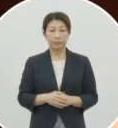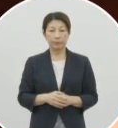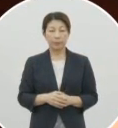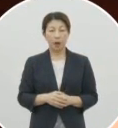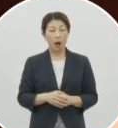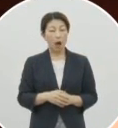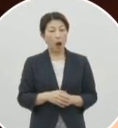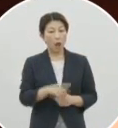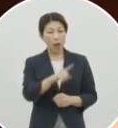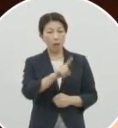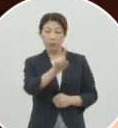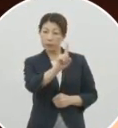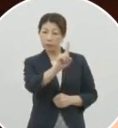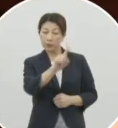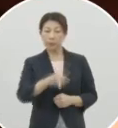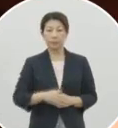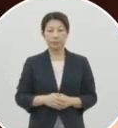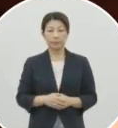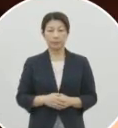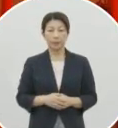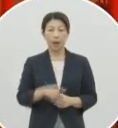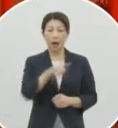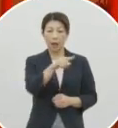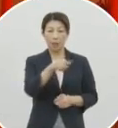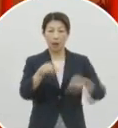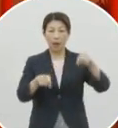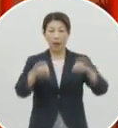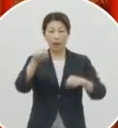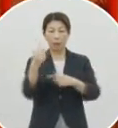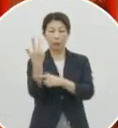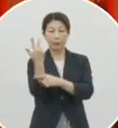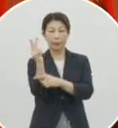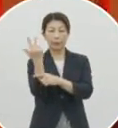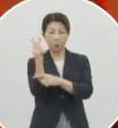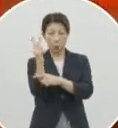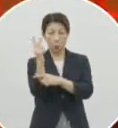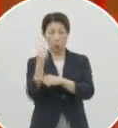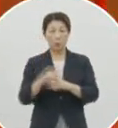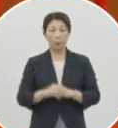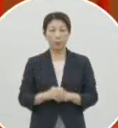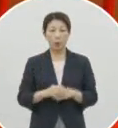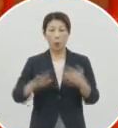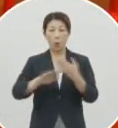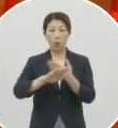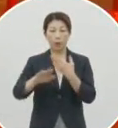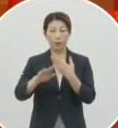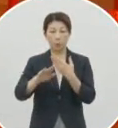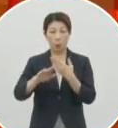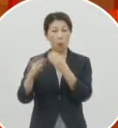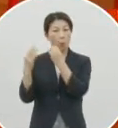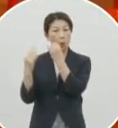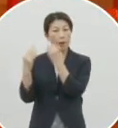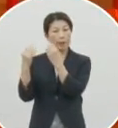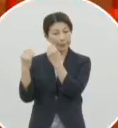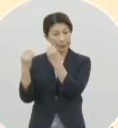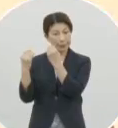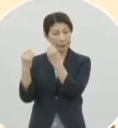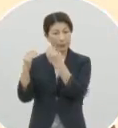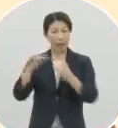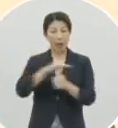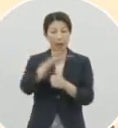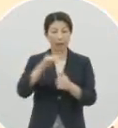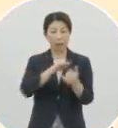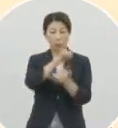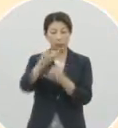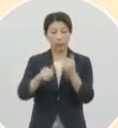あ、あれは？ あれはからくり人形。他にもお囃子など愛知の